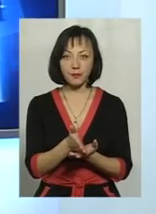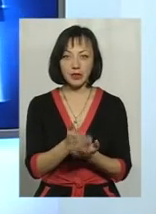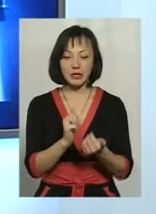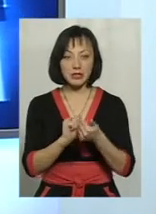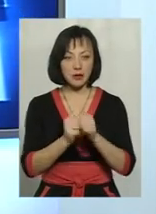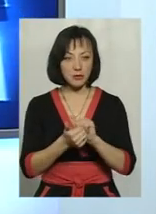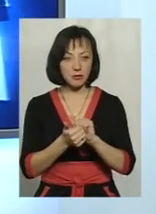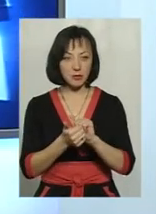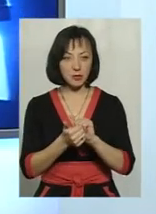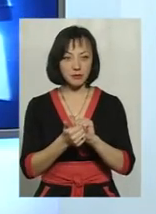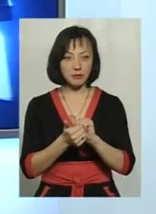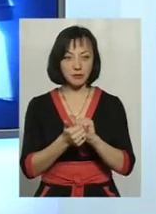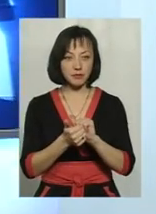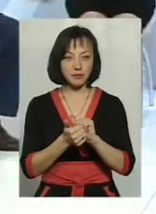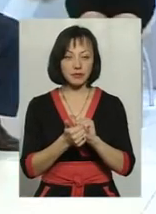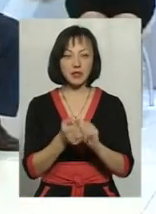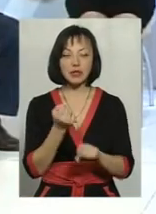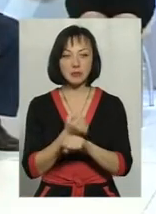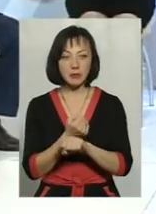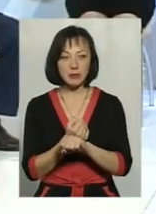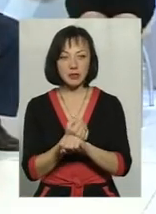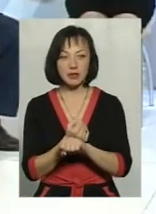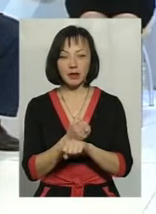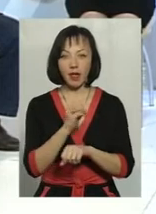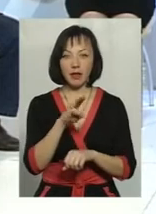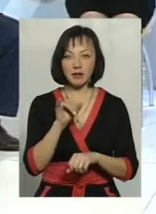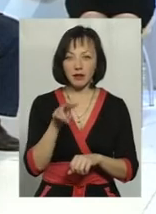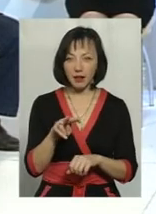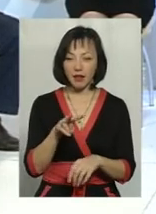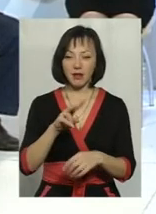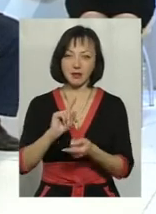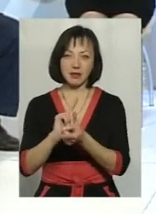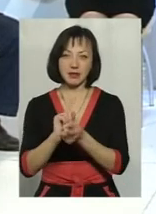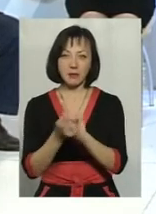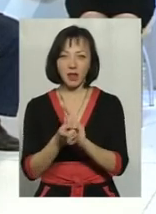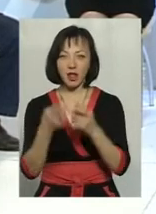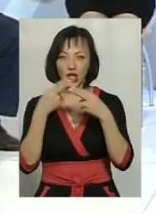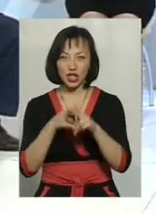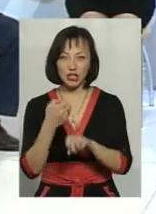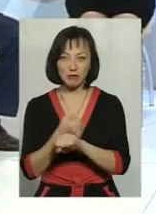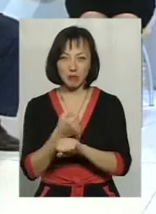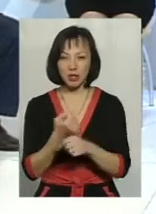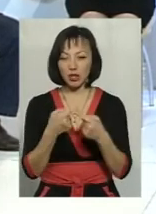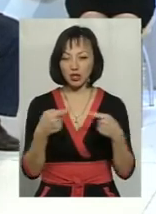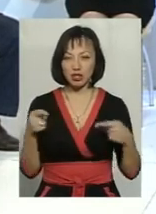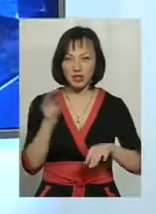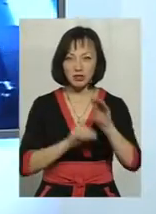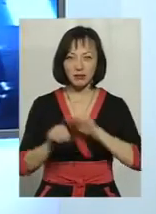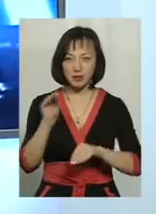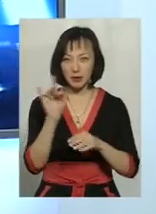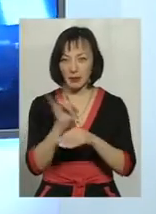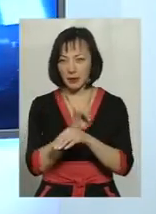заміни, наприклад, етилового спирту заміняють технічним спиртом, а також вже можуть інші інгредієнти замінити.